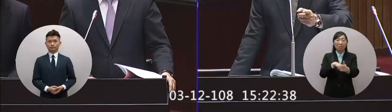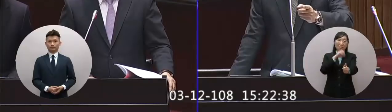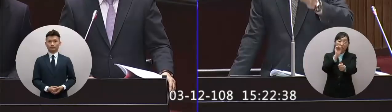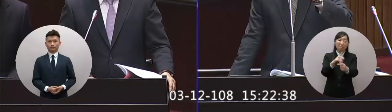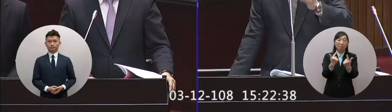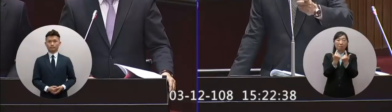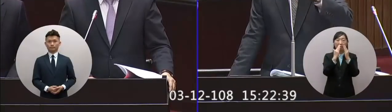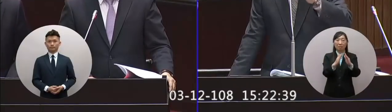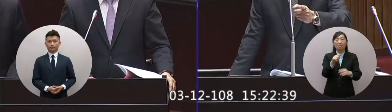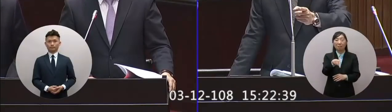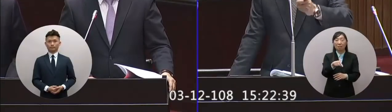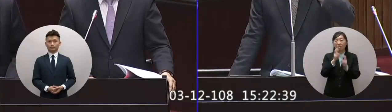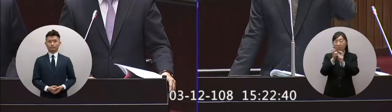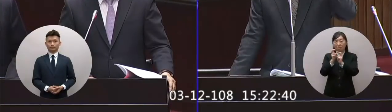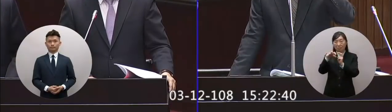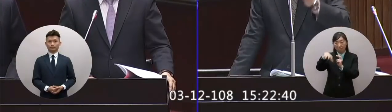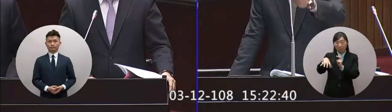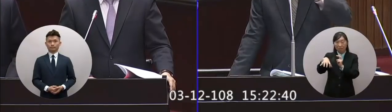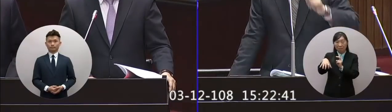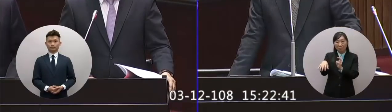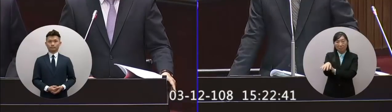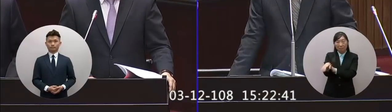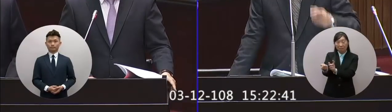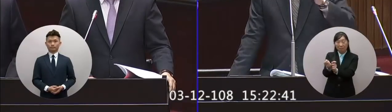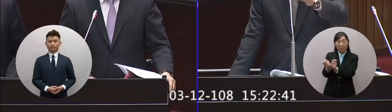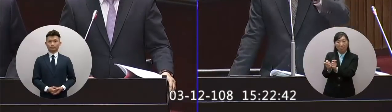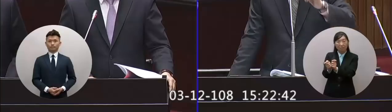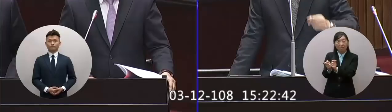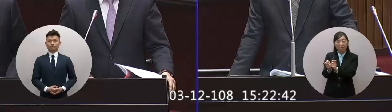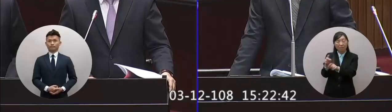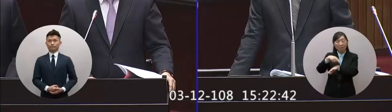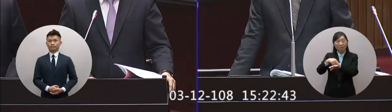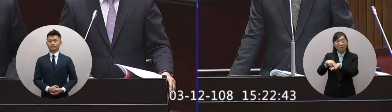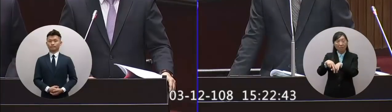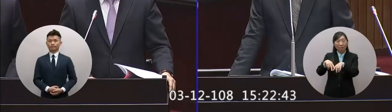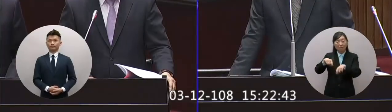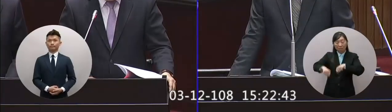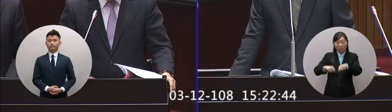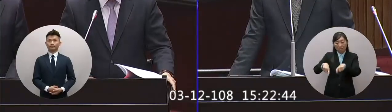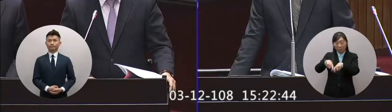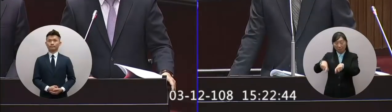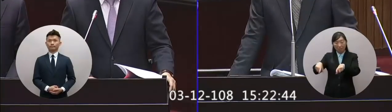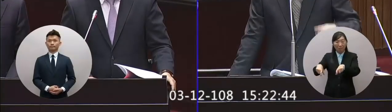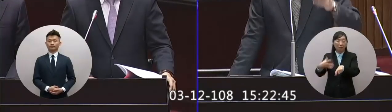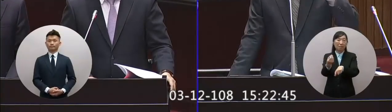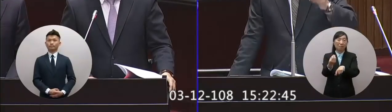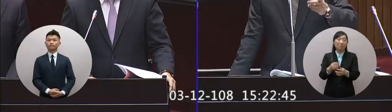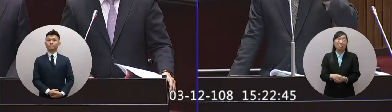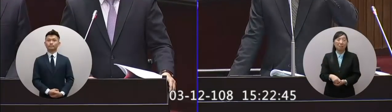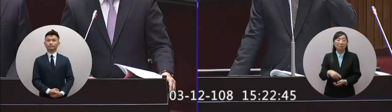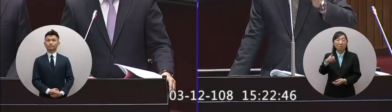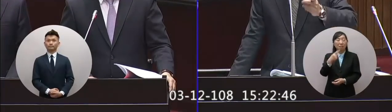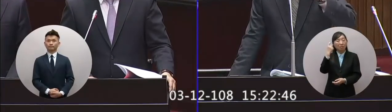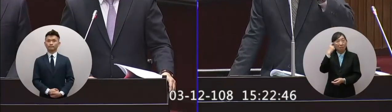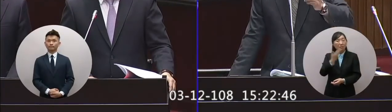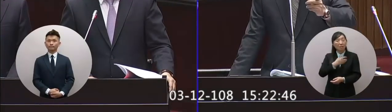别是台北市的捷运站旁边完全都没有规划出设计出脚踏车的一个停车的地方。你要让百